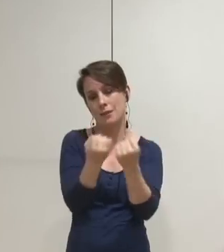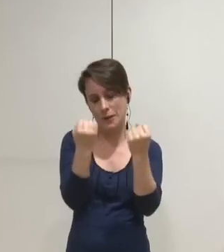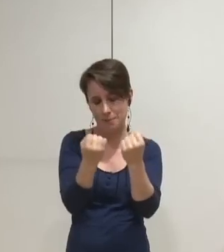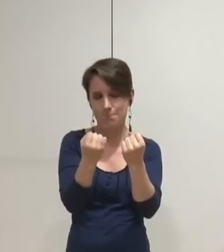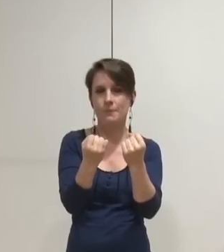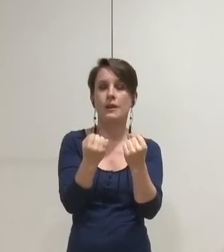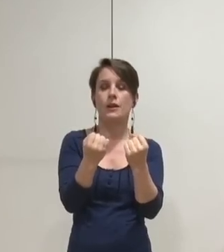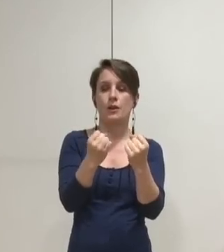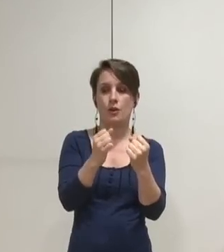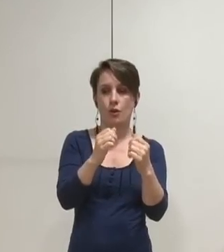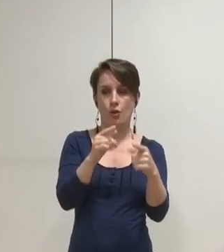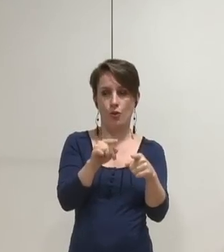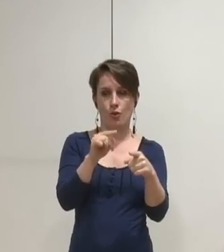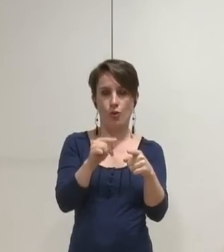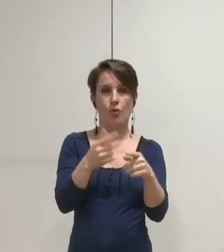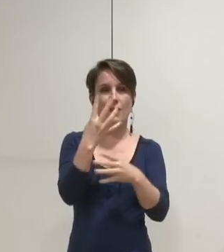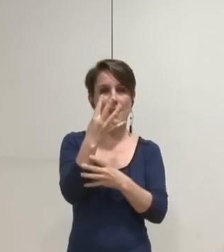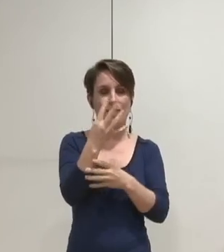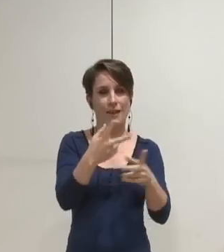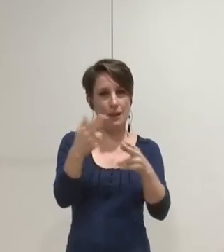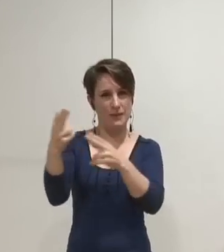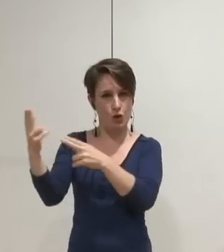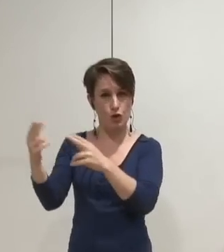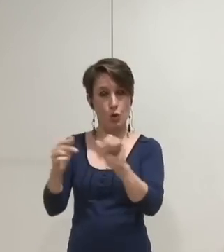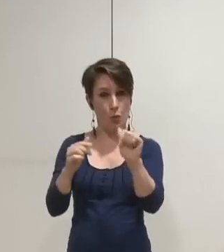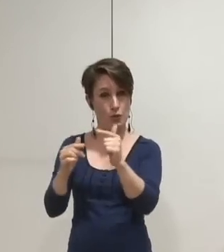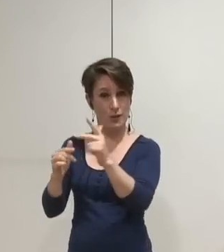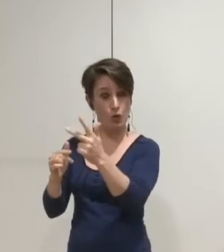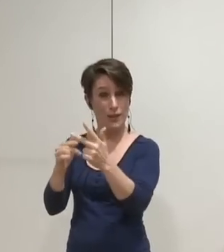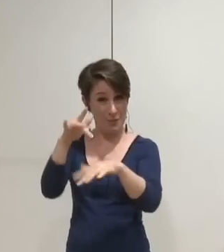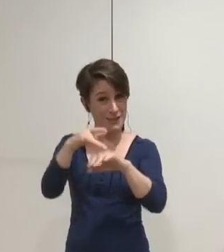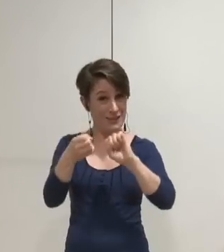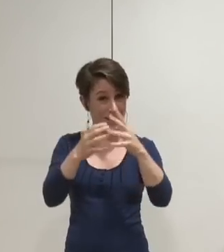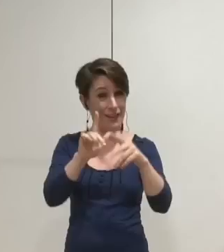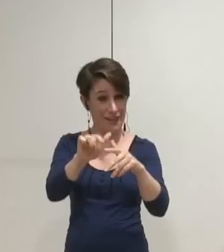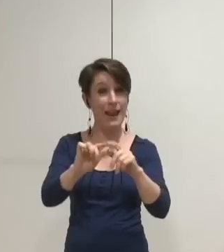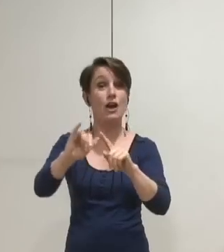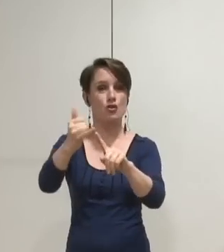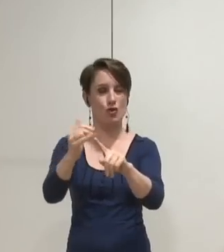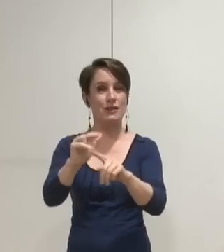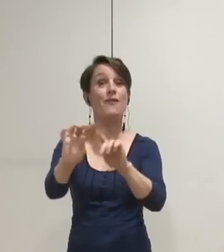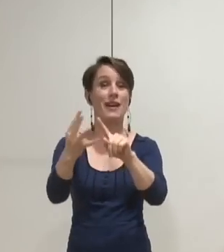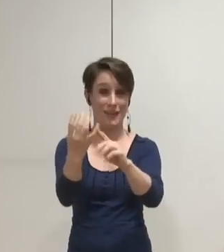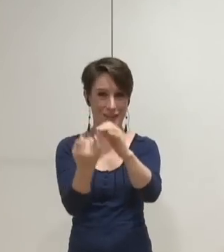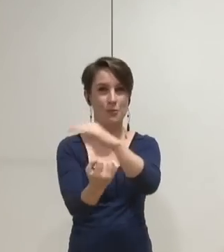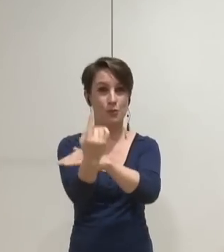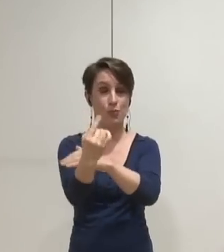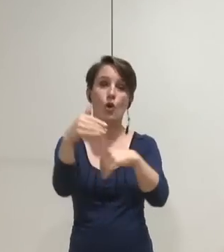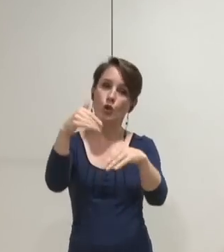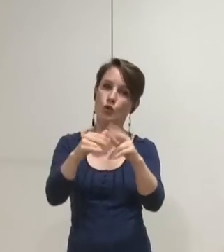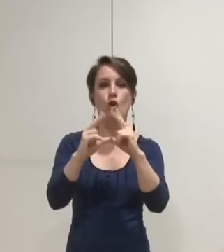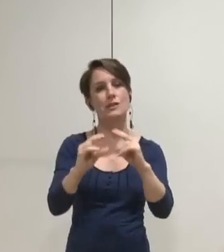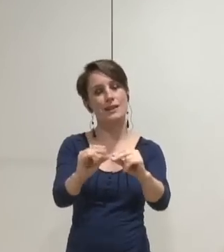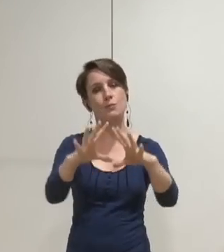diffusés sur le site le le le dernier sera diffusé jeudi et qui évote très clairement en quelques minutes la journée historique